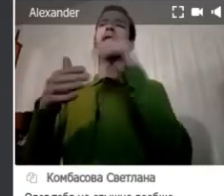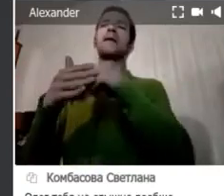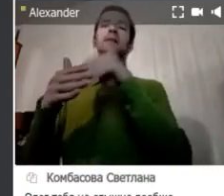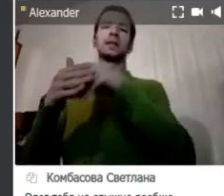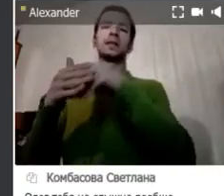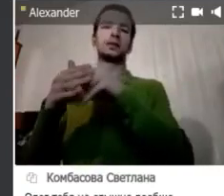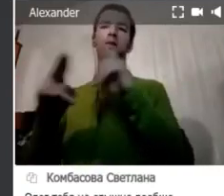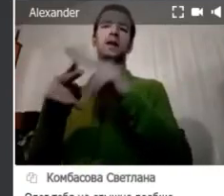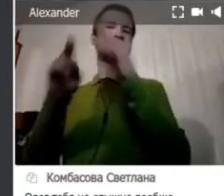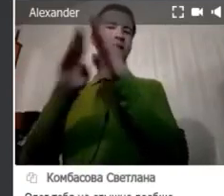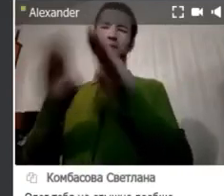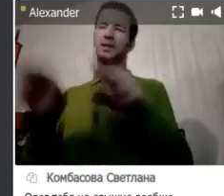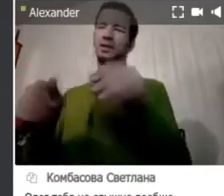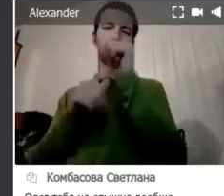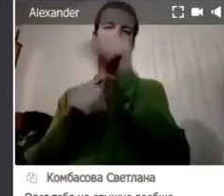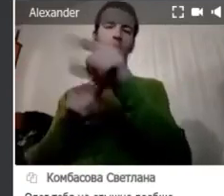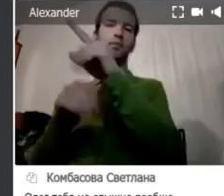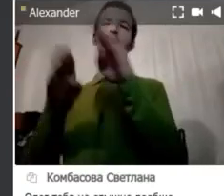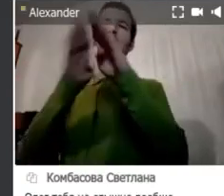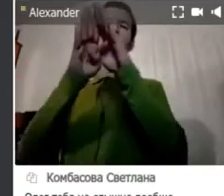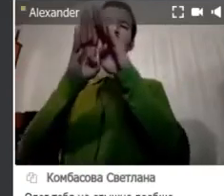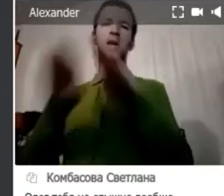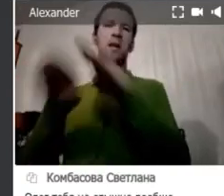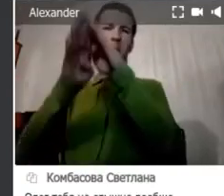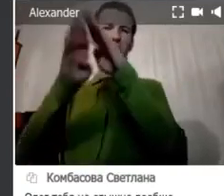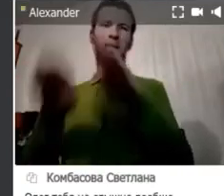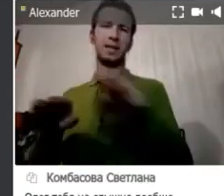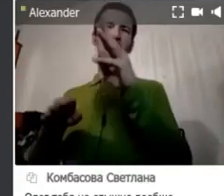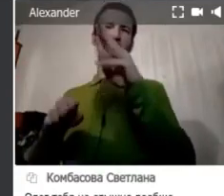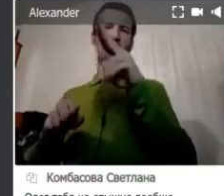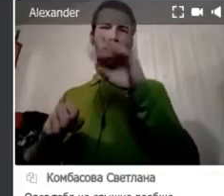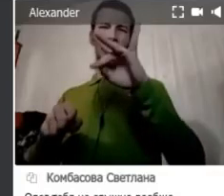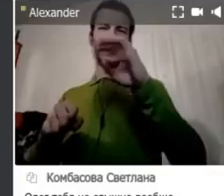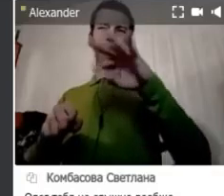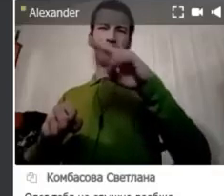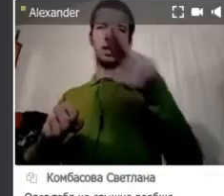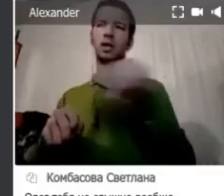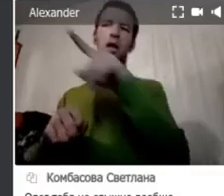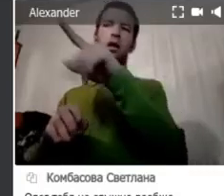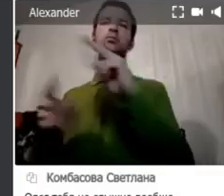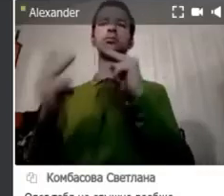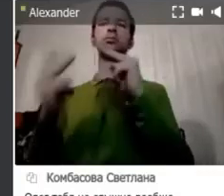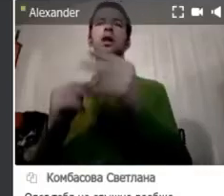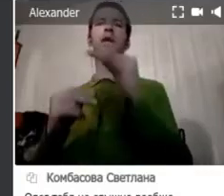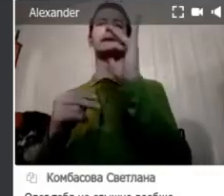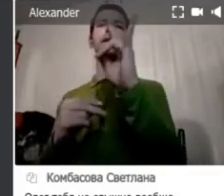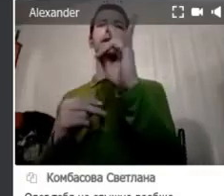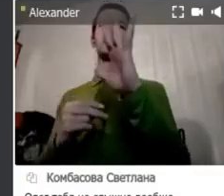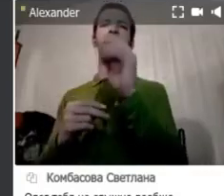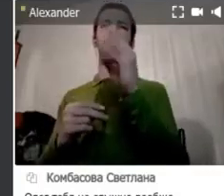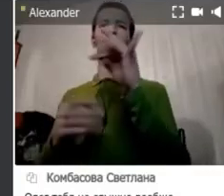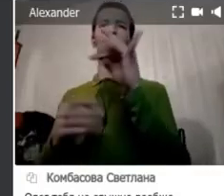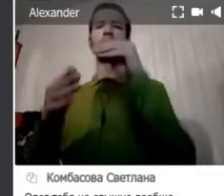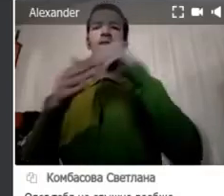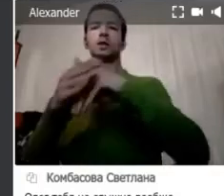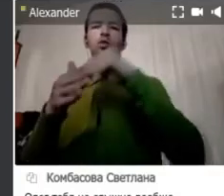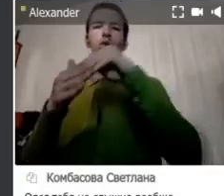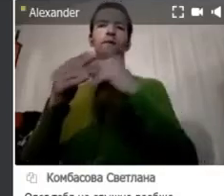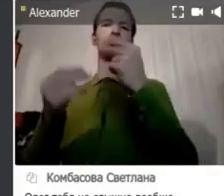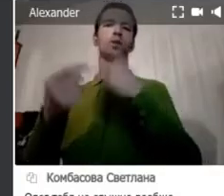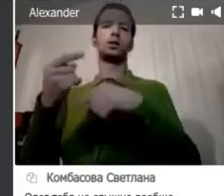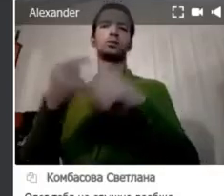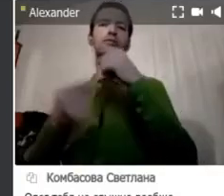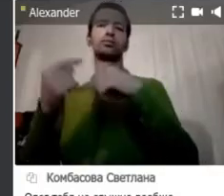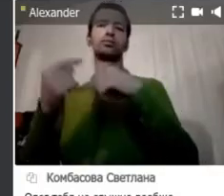Проблема у пирамидосов была следующая. Значит, их начали сажать в тюрьму за финансовые махинации. Это понятно, что